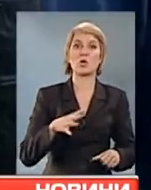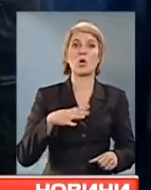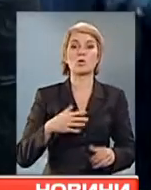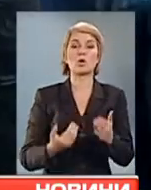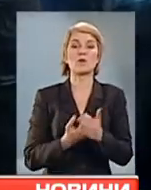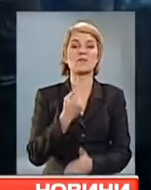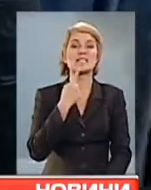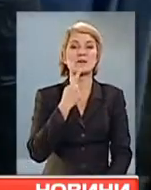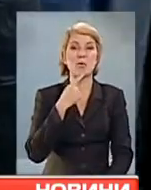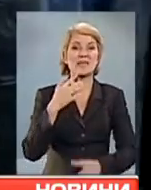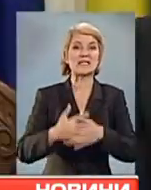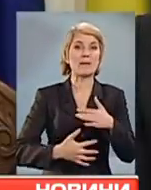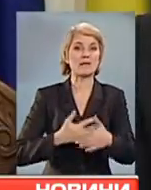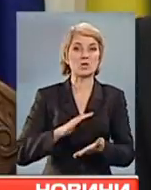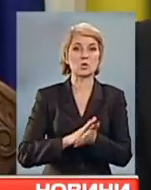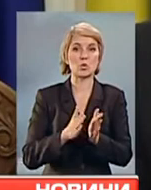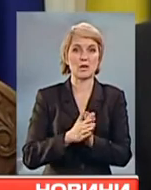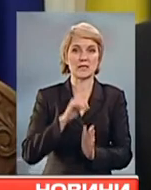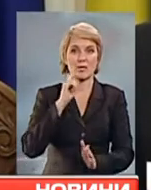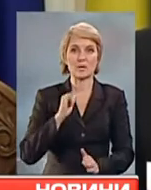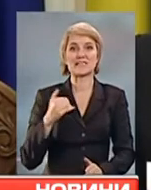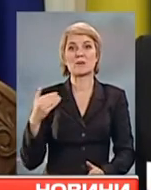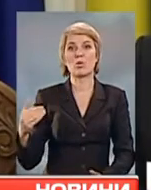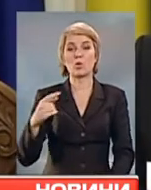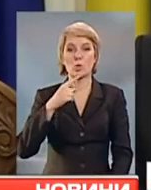ситуації в Україні з боку Росії. Будь-хто,